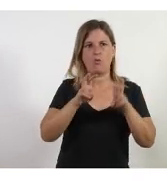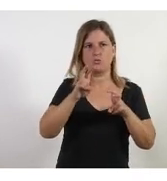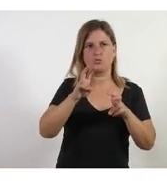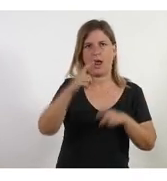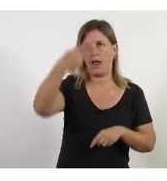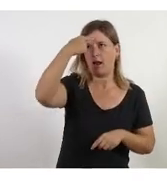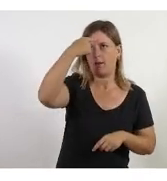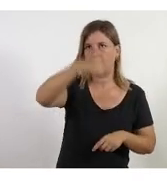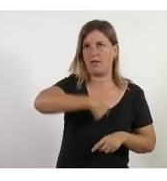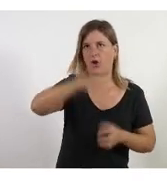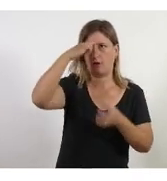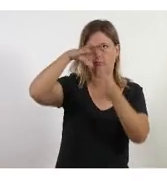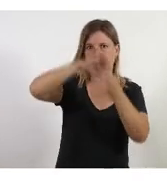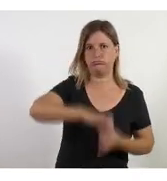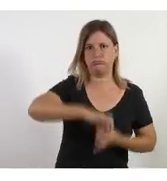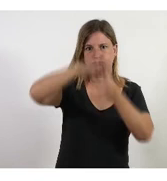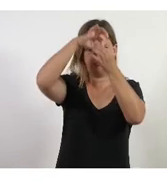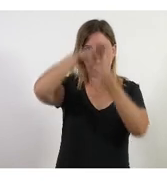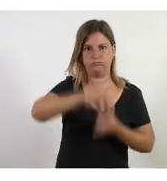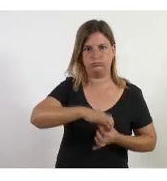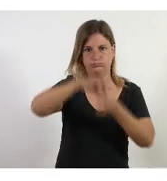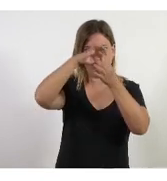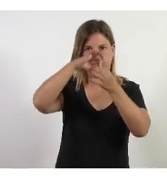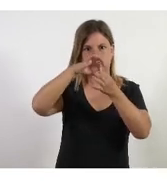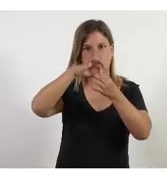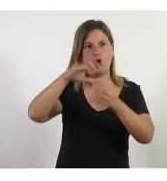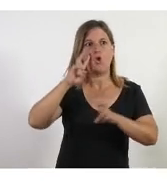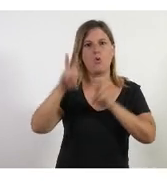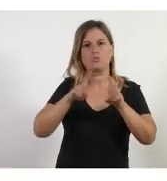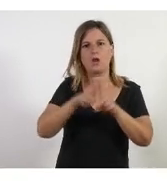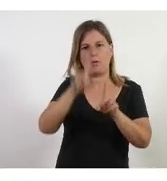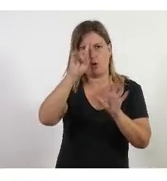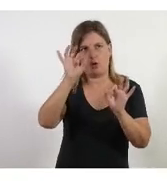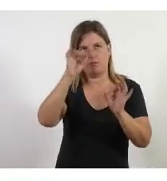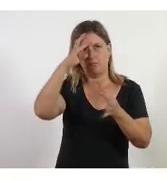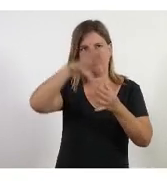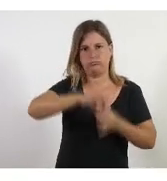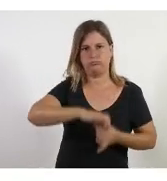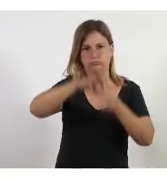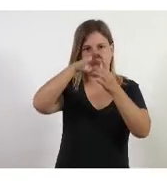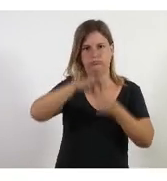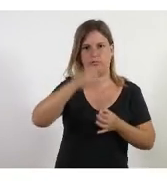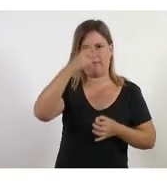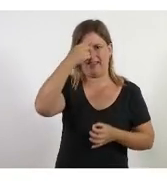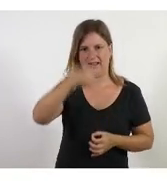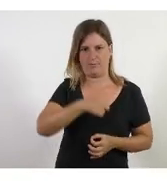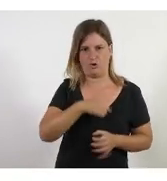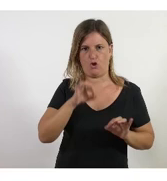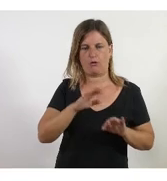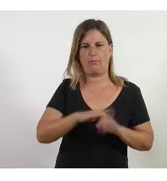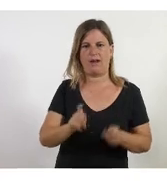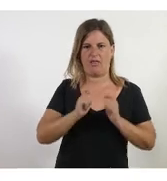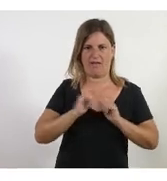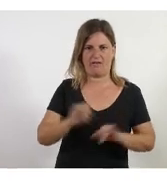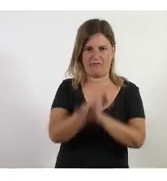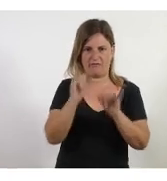etc, etc, entrant en un estat de coherència cardíaca, que és el que ens acosta més al camí de la felicitat. Això és el que vull. Vale?